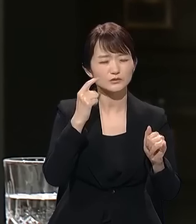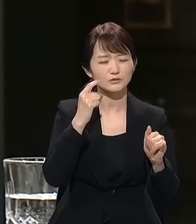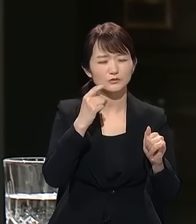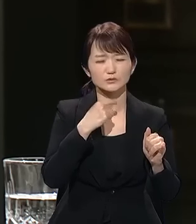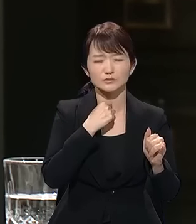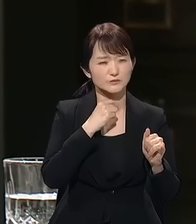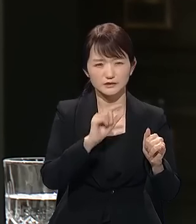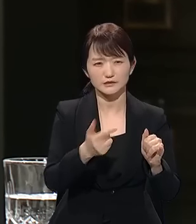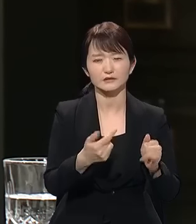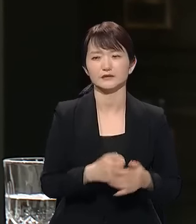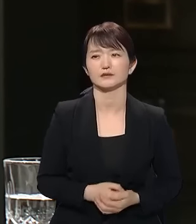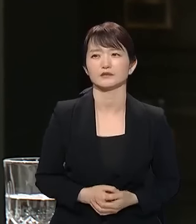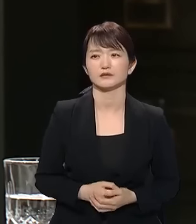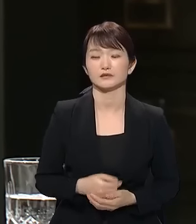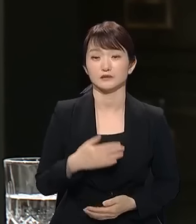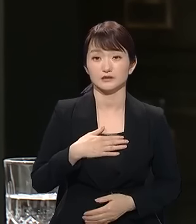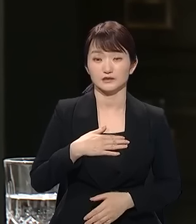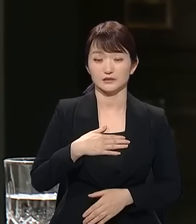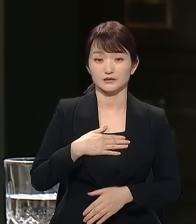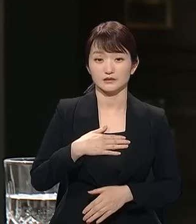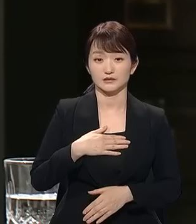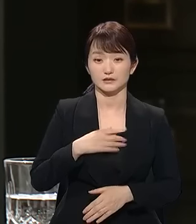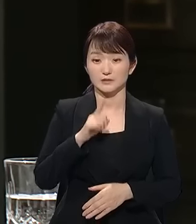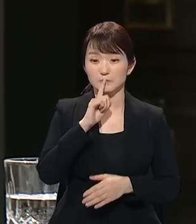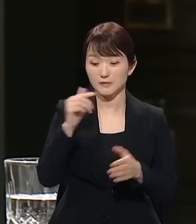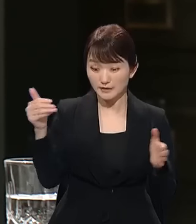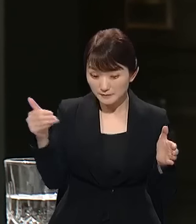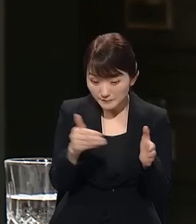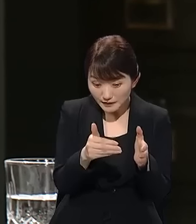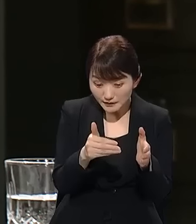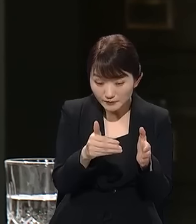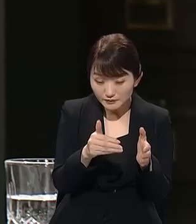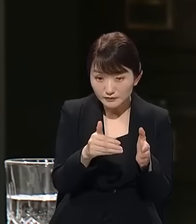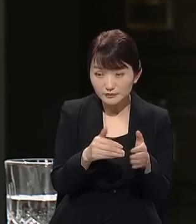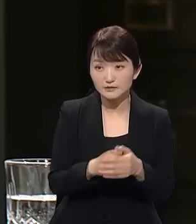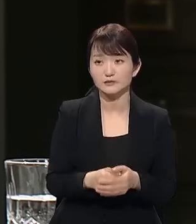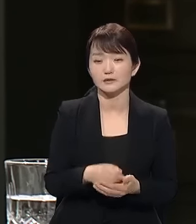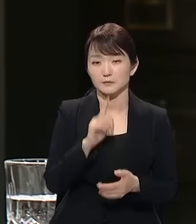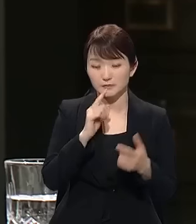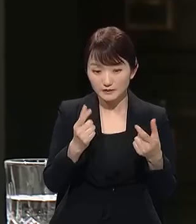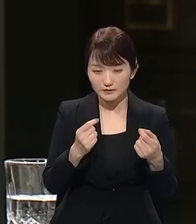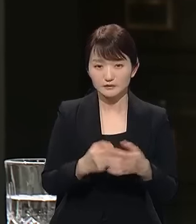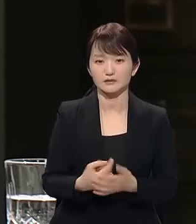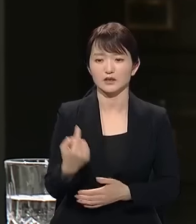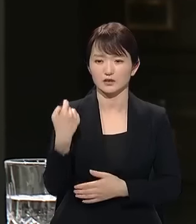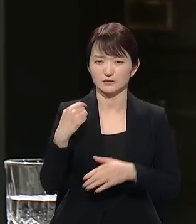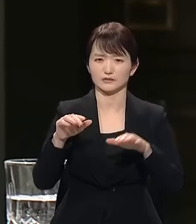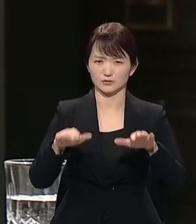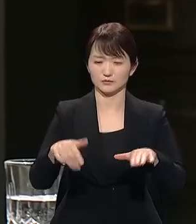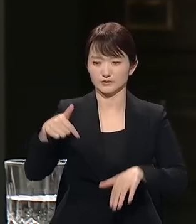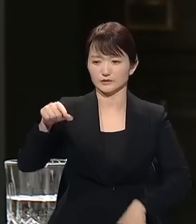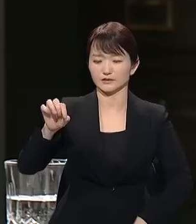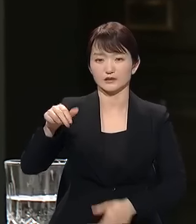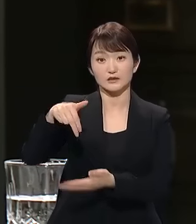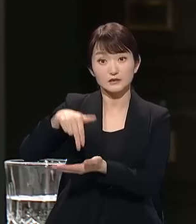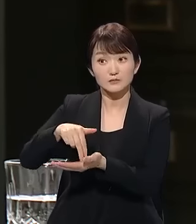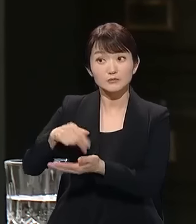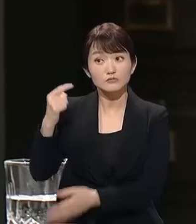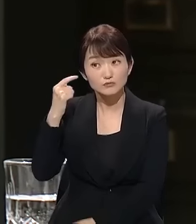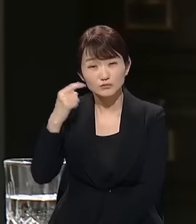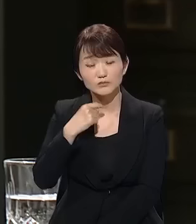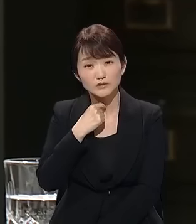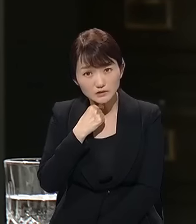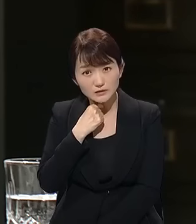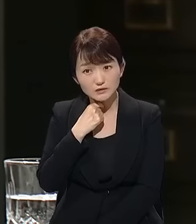그렇습니다. 제가 뭐 마무리할 때도 말씀드리겠지만 계속 어제부터 오늘 내내 계속 어떻게든 강영욱 씨 입장을 듣고